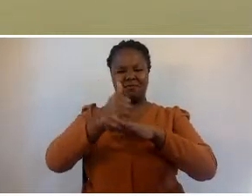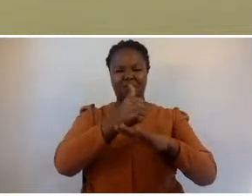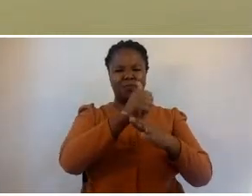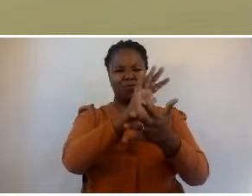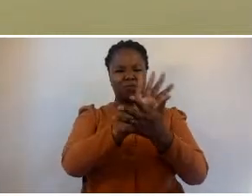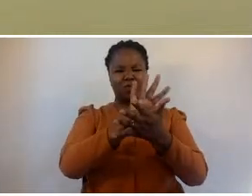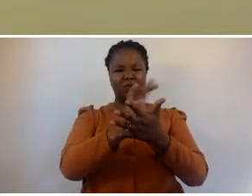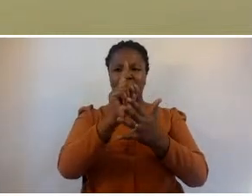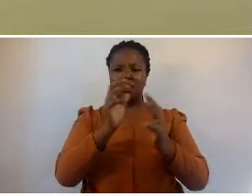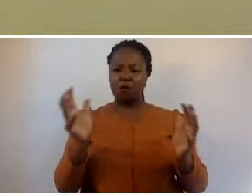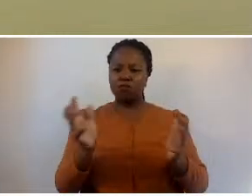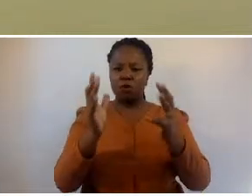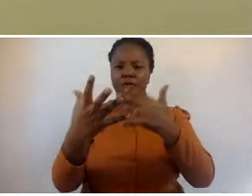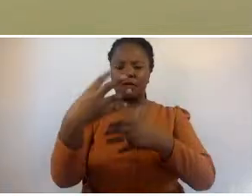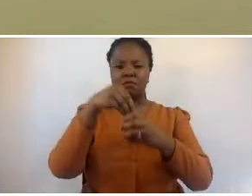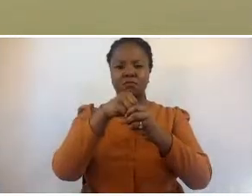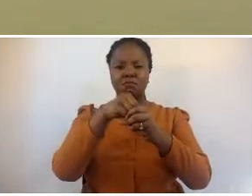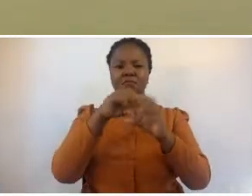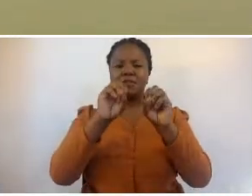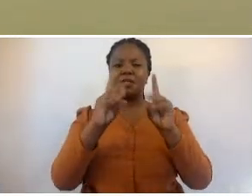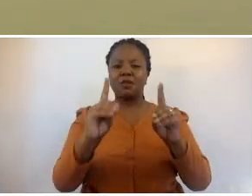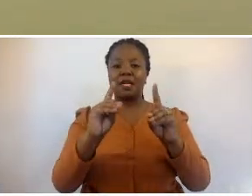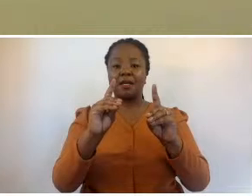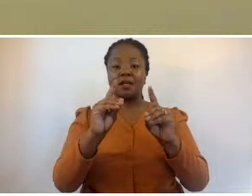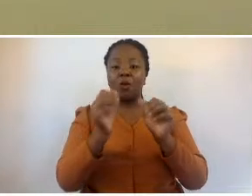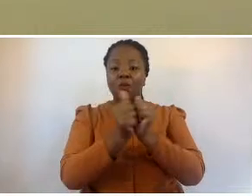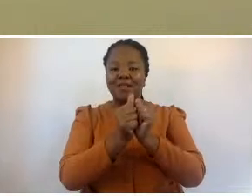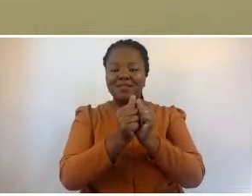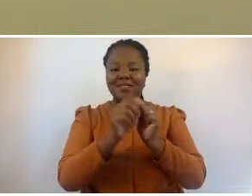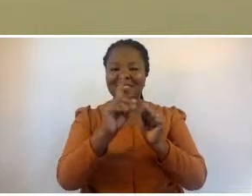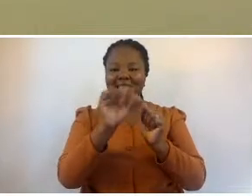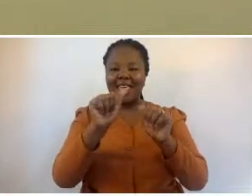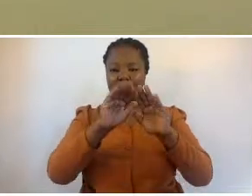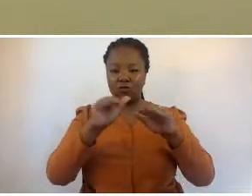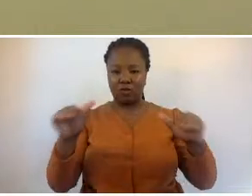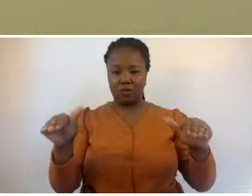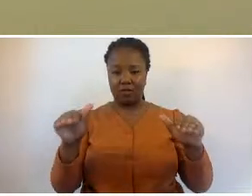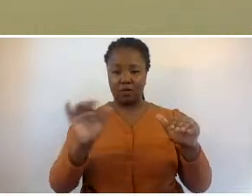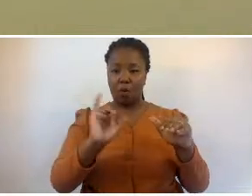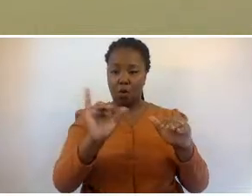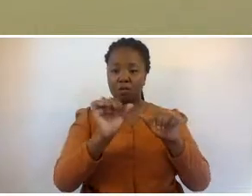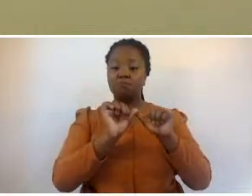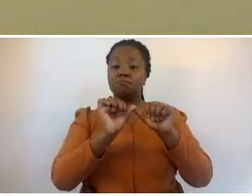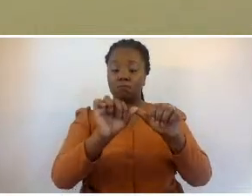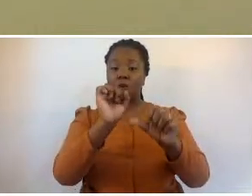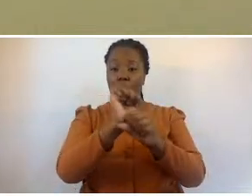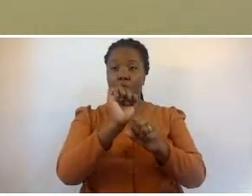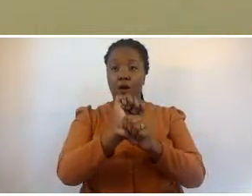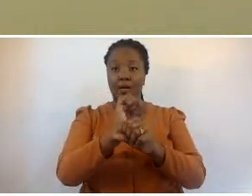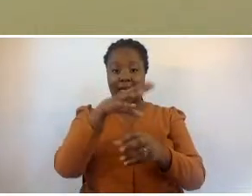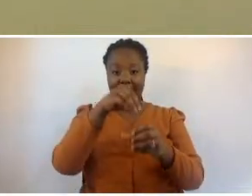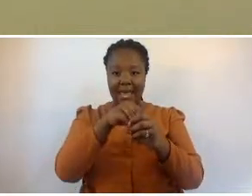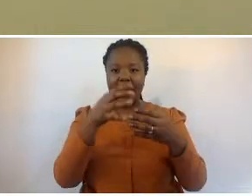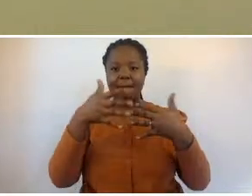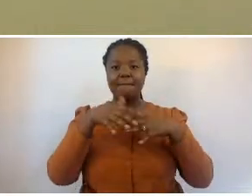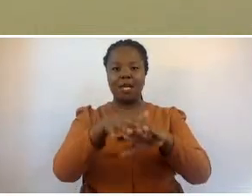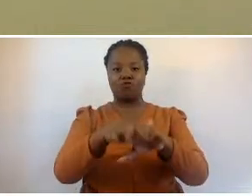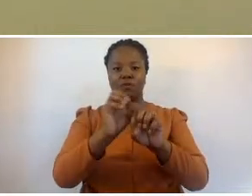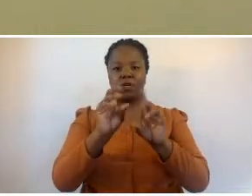d'établissement scolaire. Il a ouvert des écoles et a promu l'éducation inclusive pour les enfants handicapés. Il continue ce travail important maintenant au sein du ministère de l'Éducation.